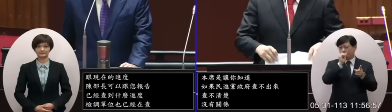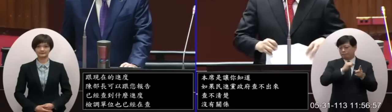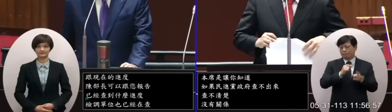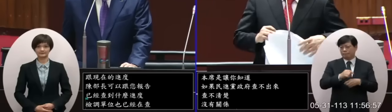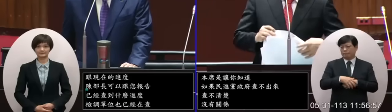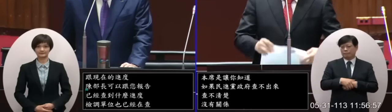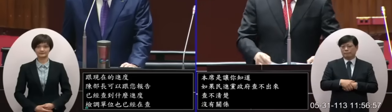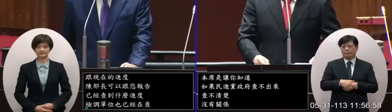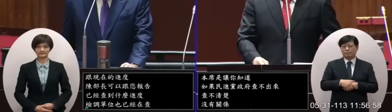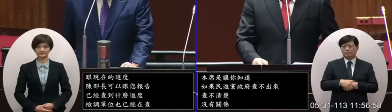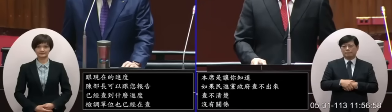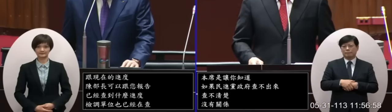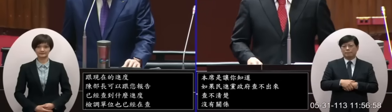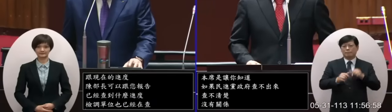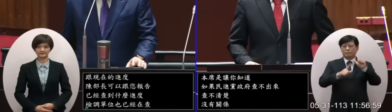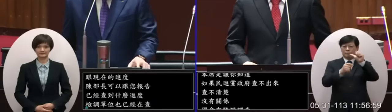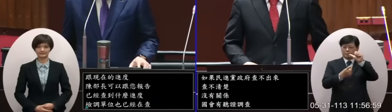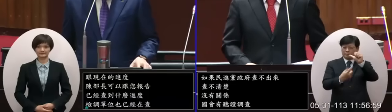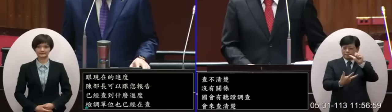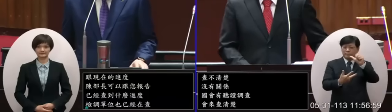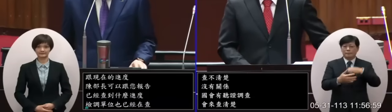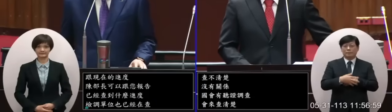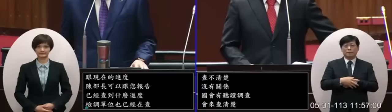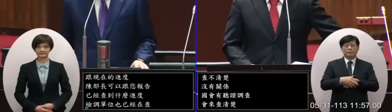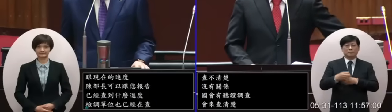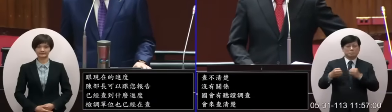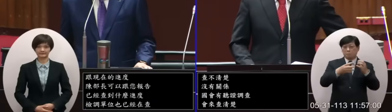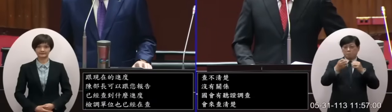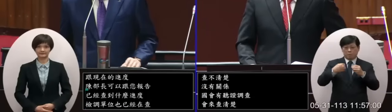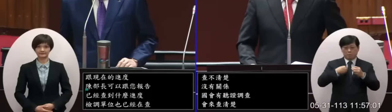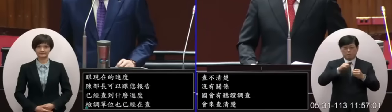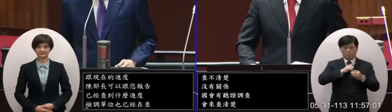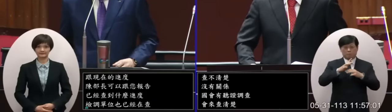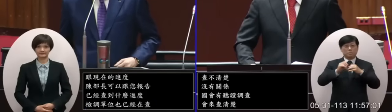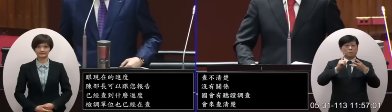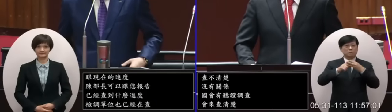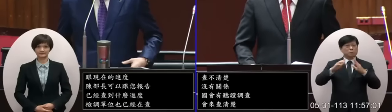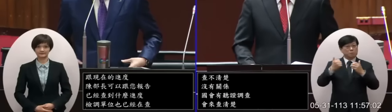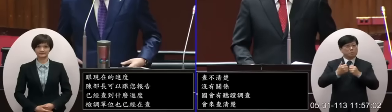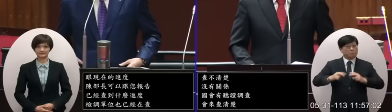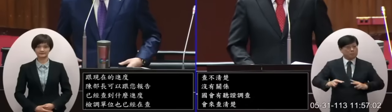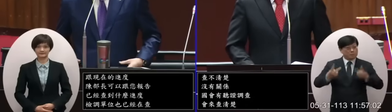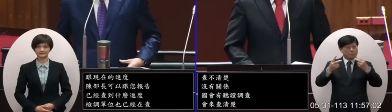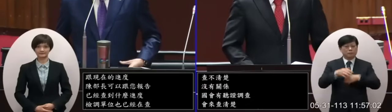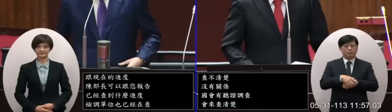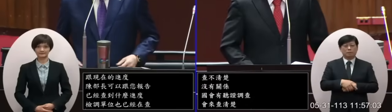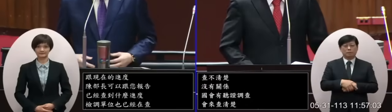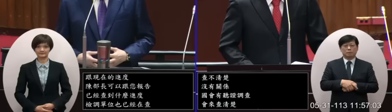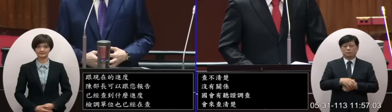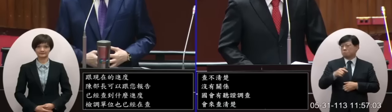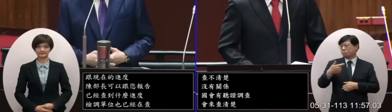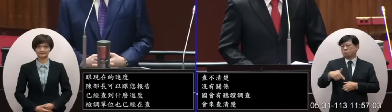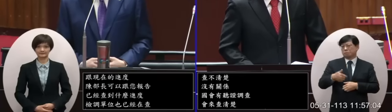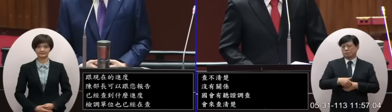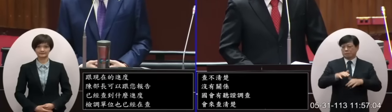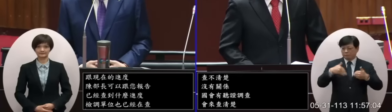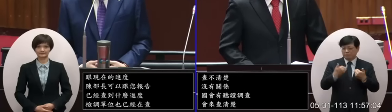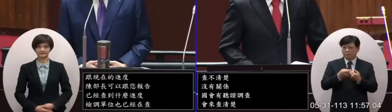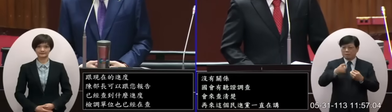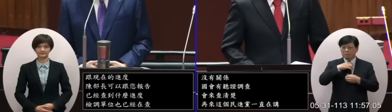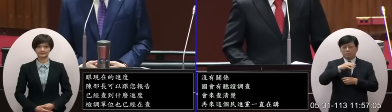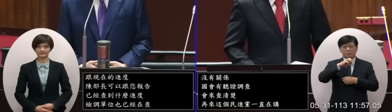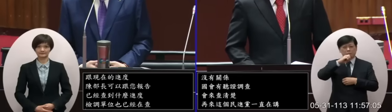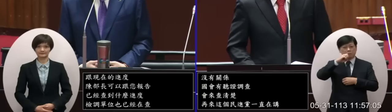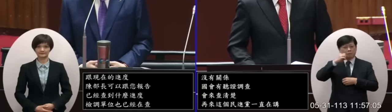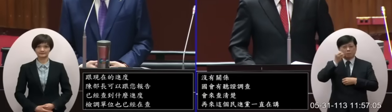哈，这个5月17号不是讨论我们民主的国会改革，而是啊什么花